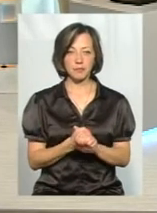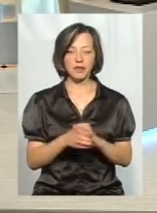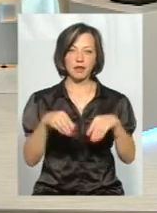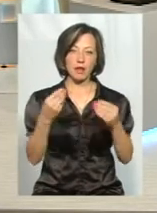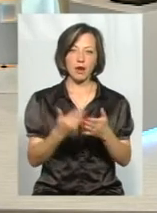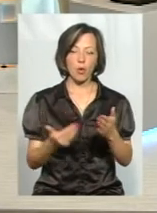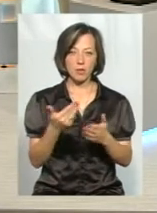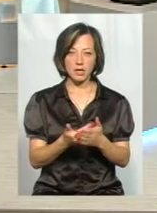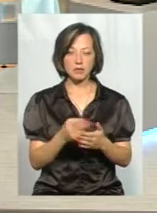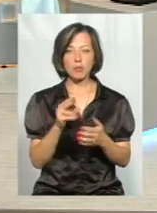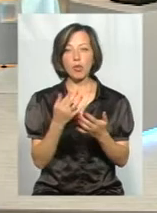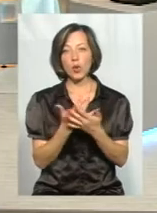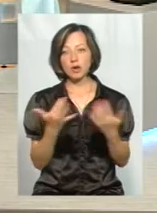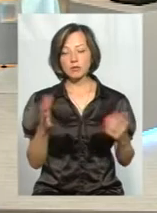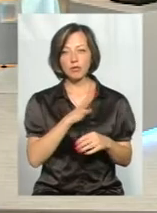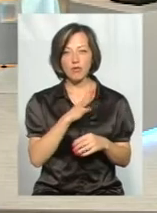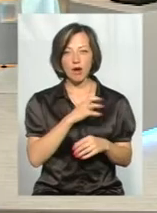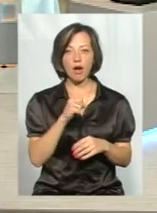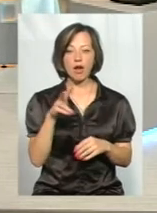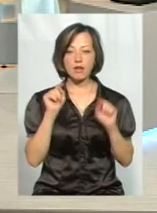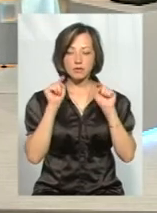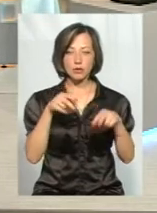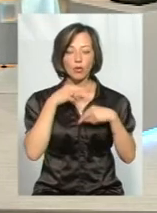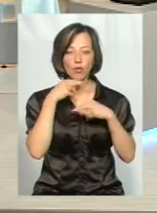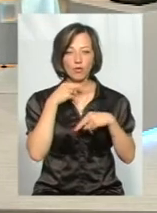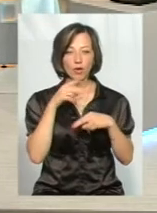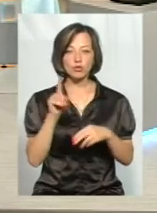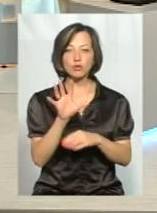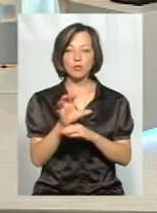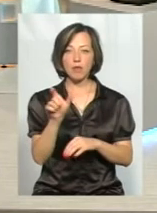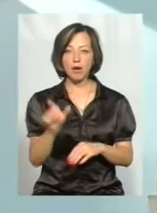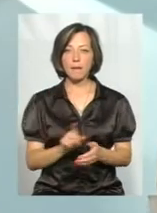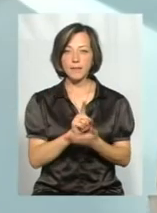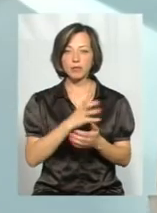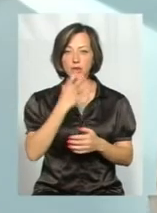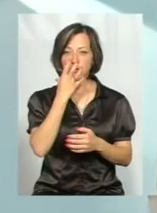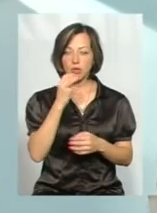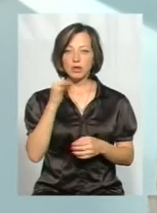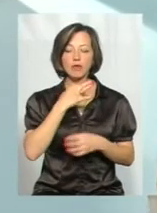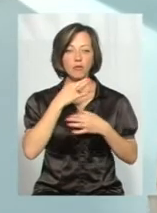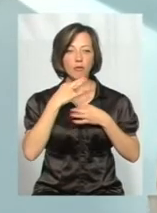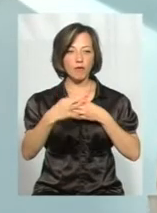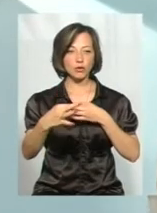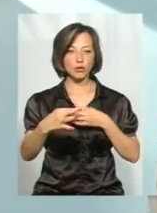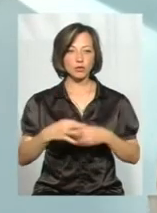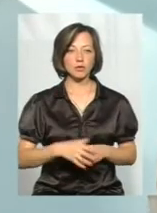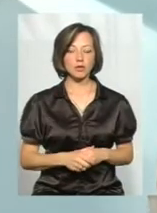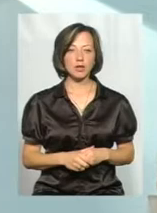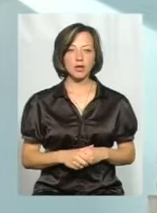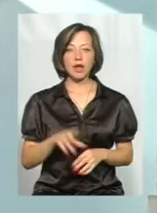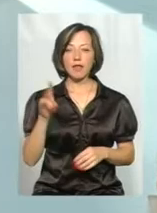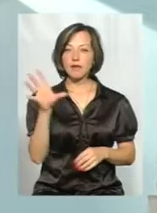даєте рекомендації? По-різному. Ну, звісно, звертаю увагу на те, що собачка має бути і в наморнику, і на поводку. Не всі,